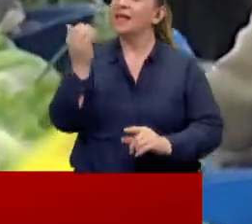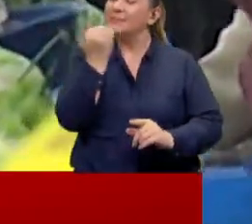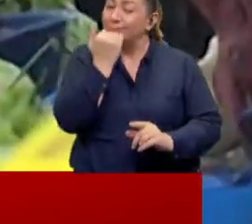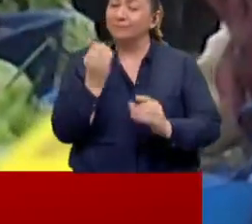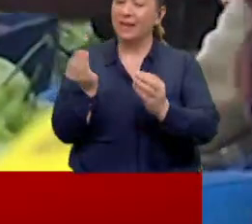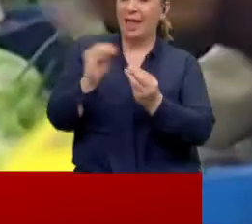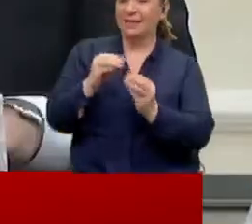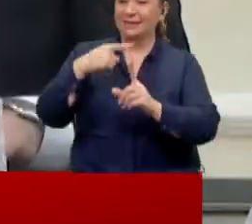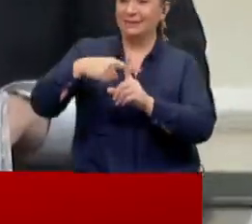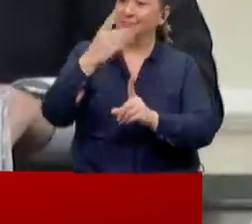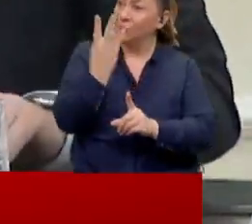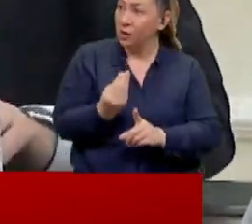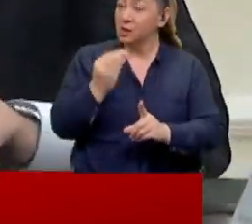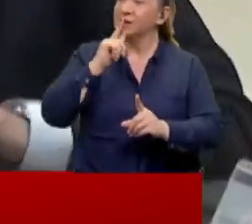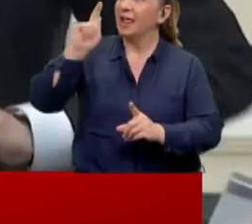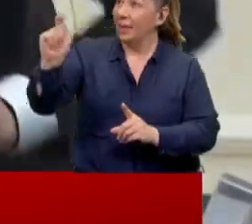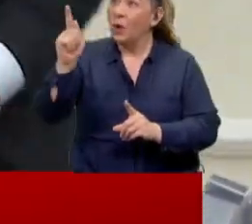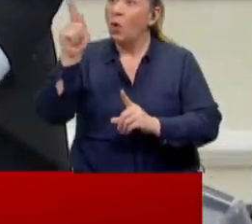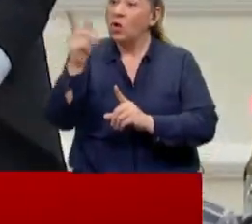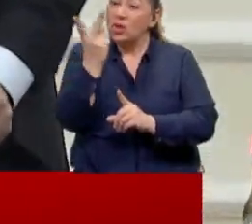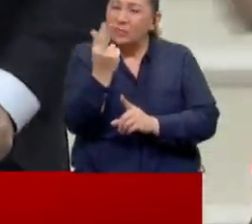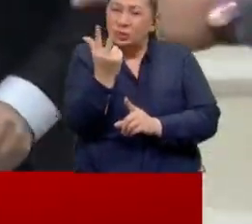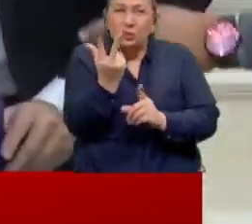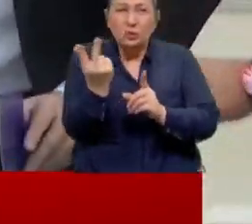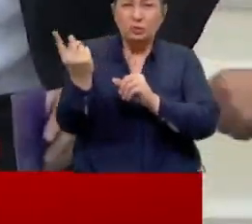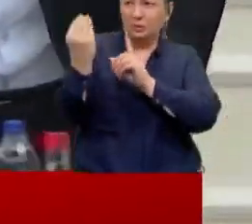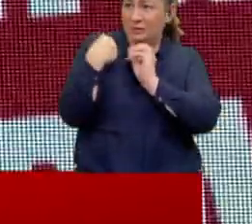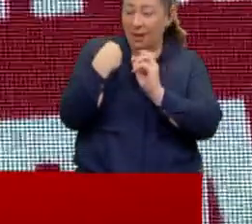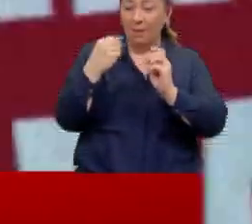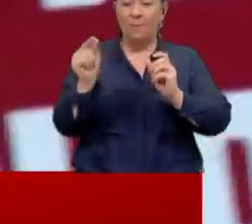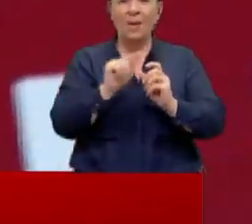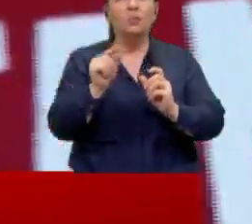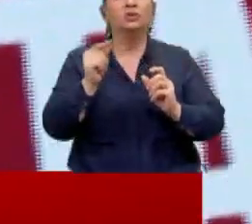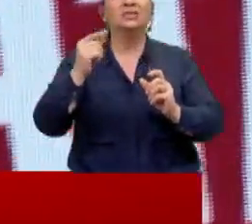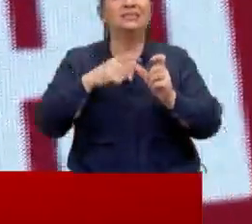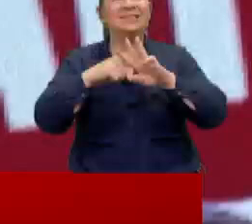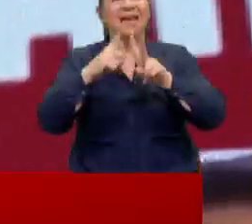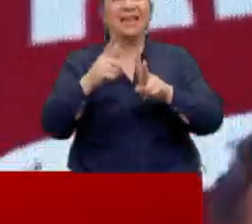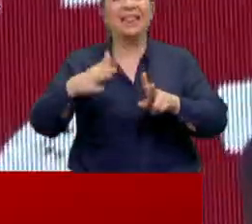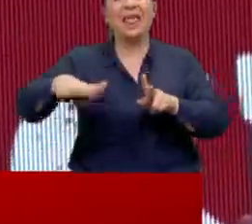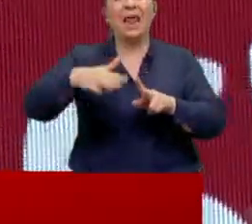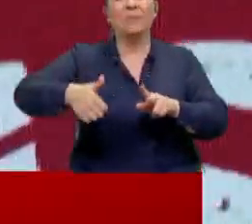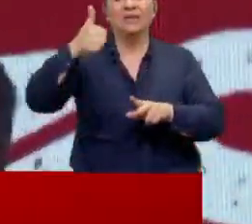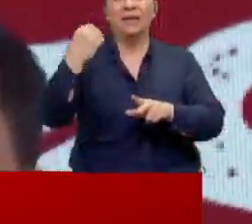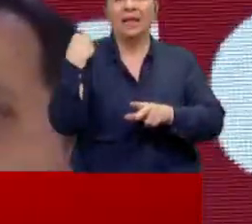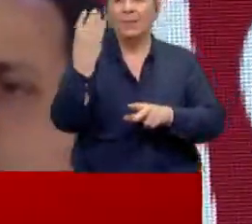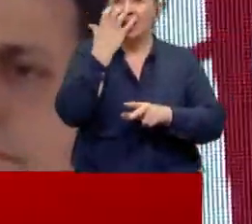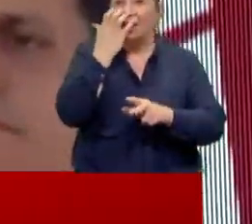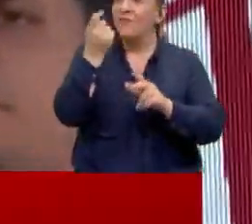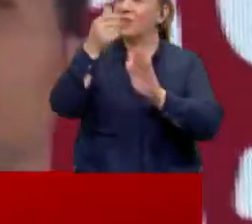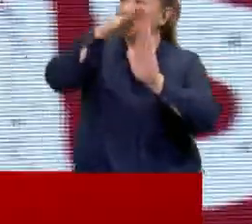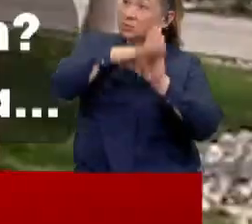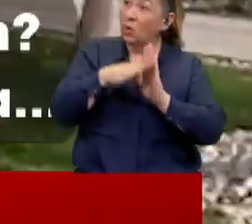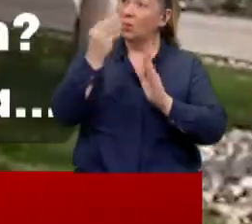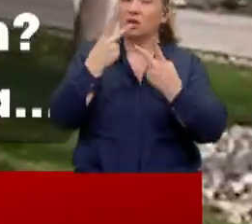zam talebinde bulunan ama o talebi %2,5'da karşılık bulan Memur Sen Genel Başkanı yeni beklentisini fiyatların inmesi